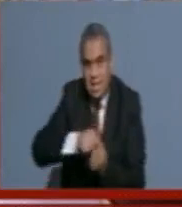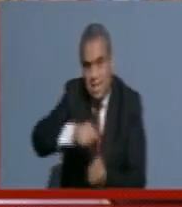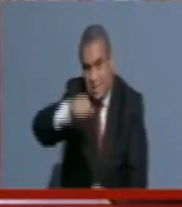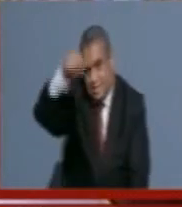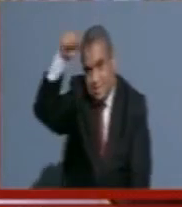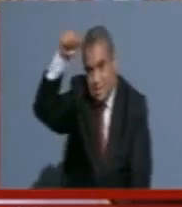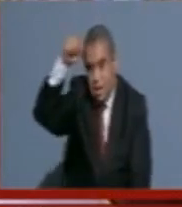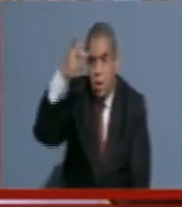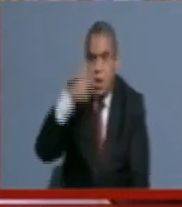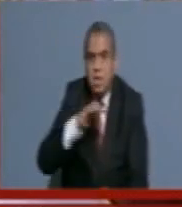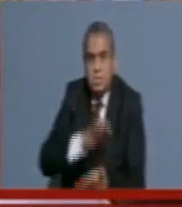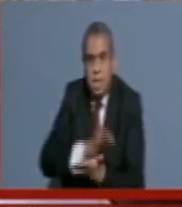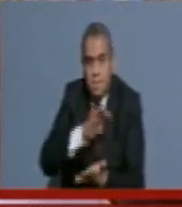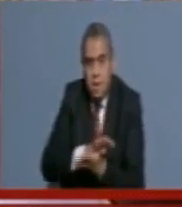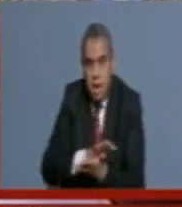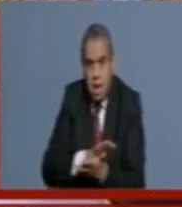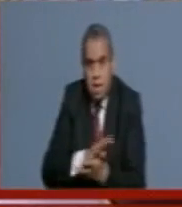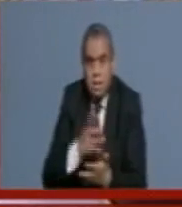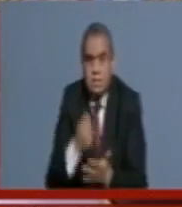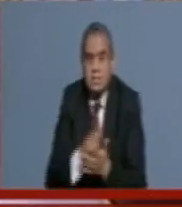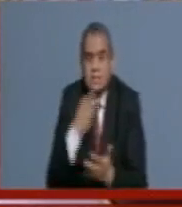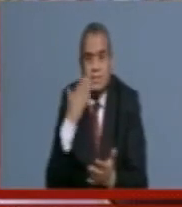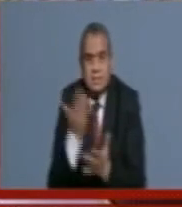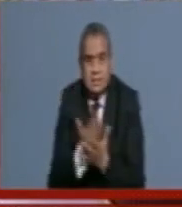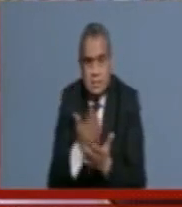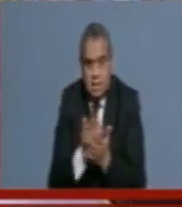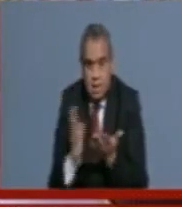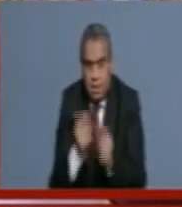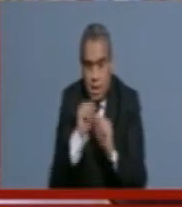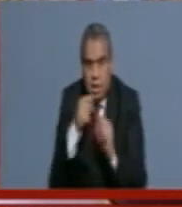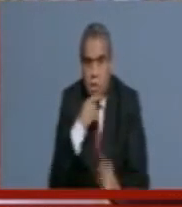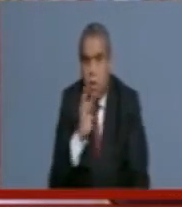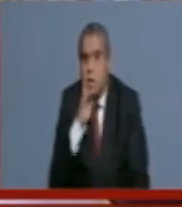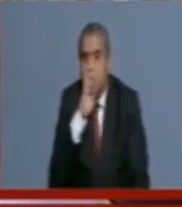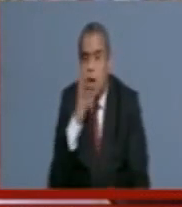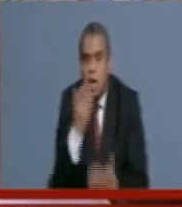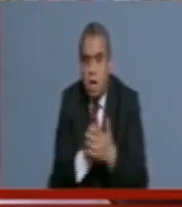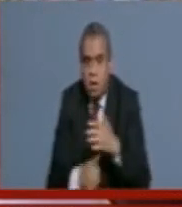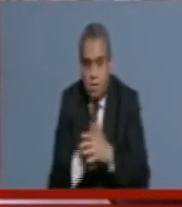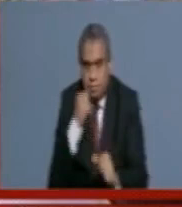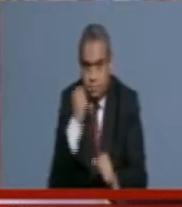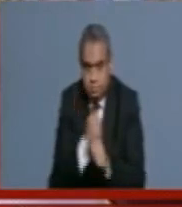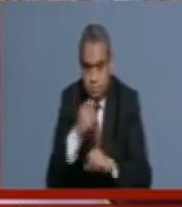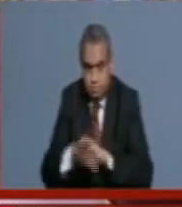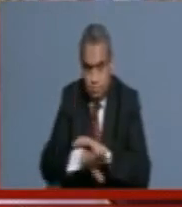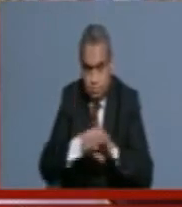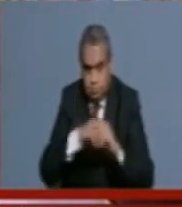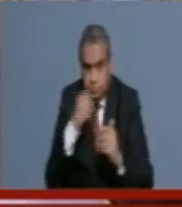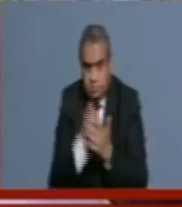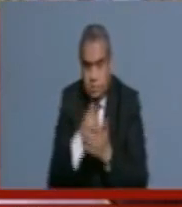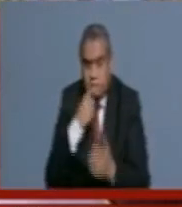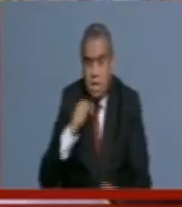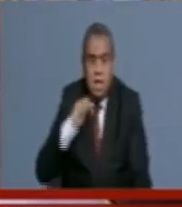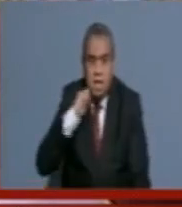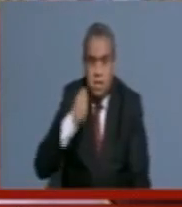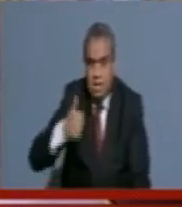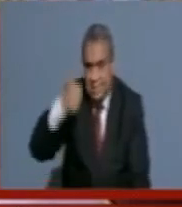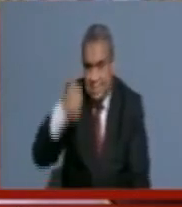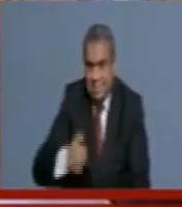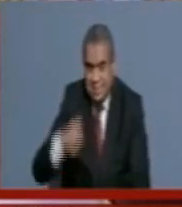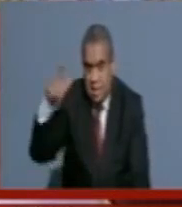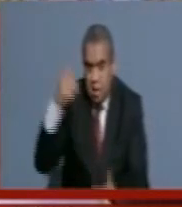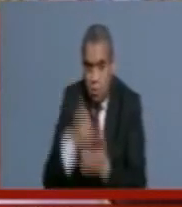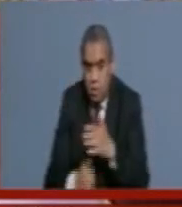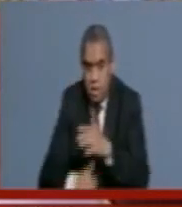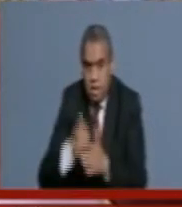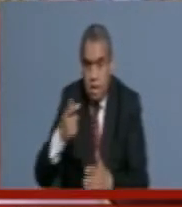وطبعات، عشان الطبعات دي هي الورق المتعلق بالتأييدات في مكاتب الشهر العقاري، فلازم ارفع كفاءة كل الطبعات اللي